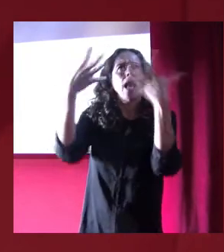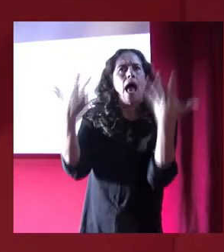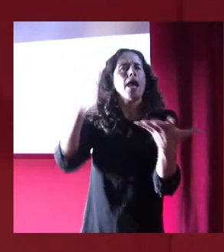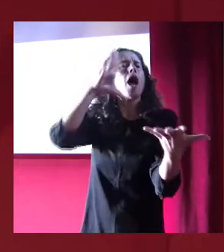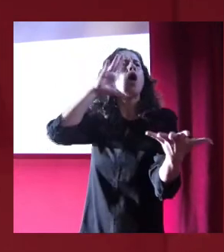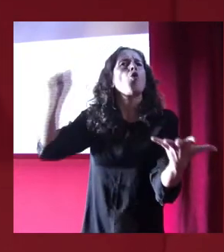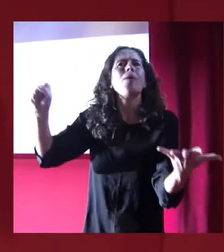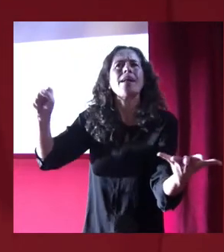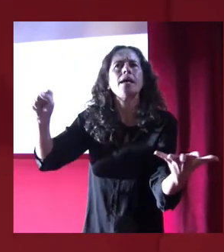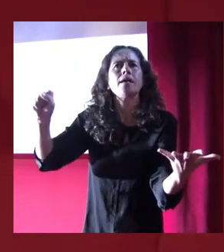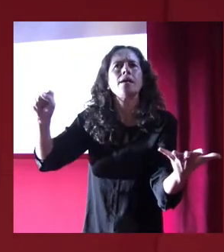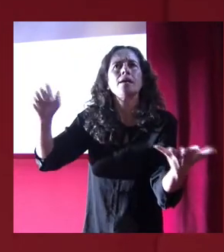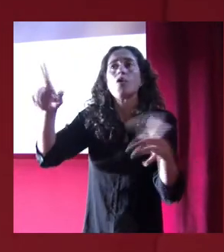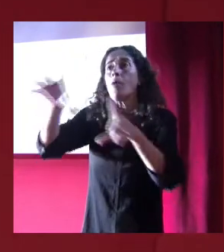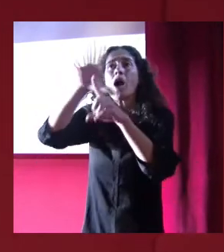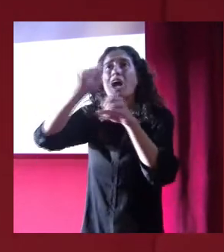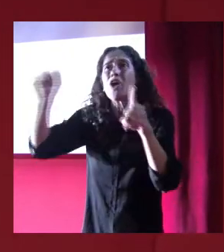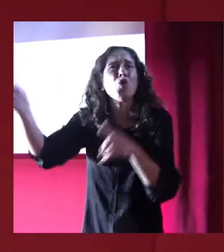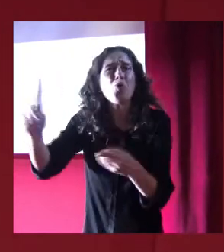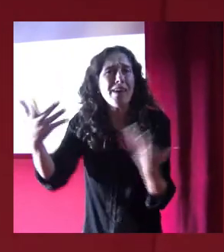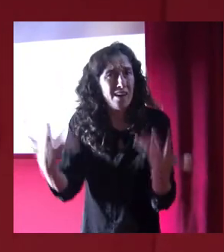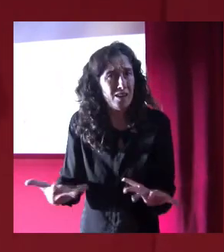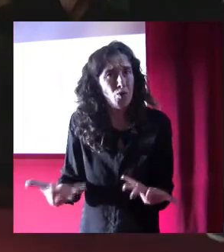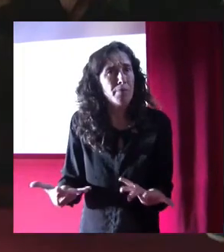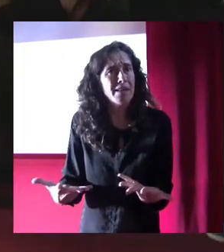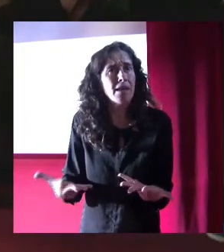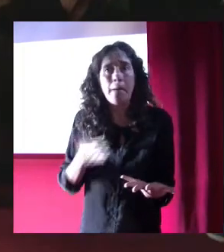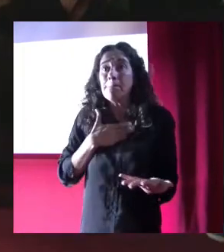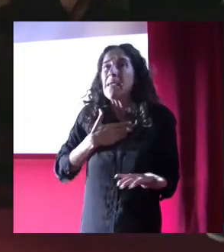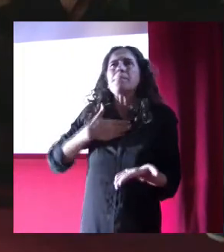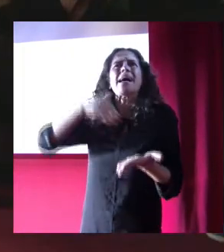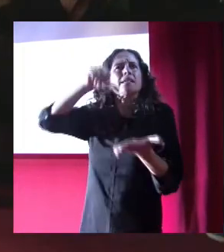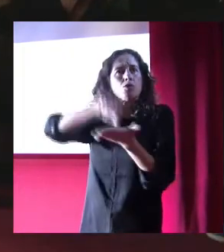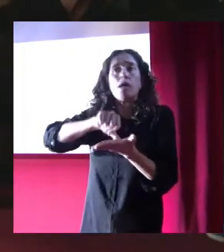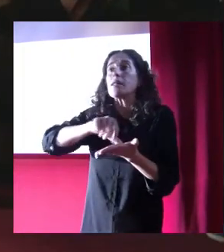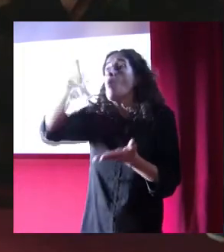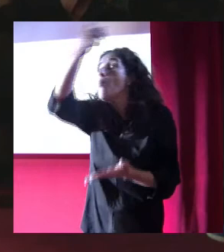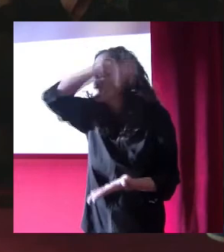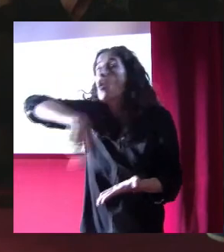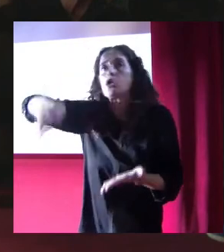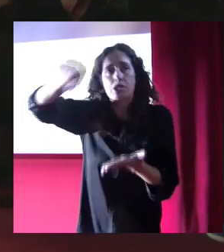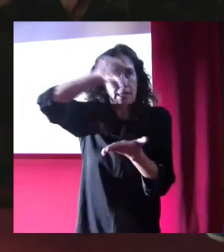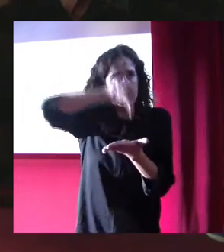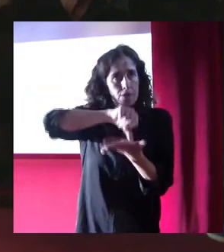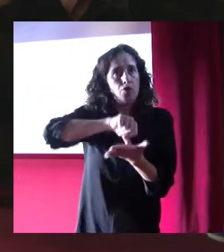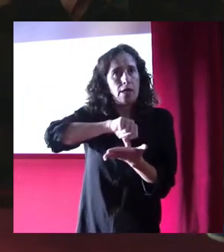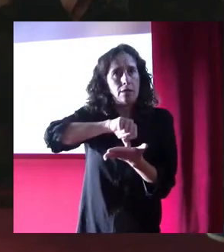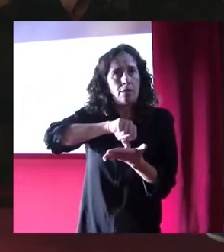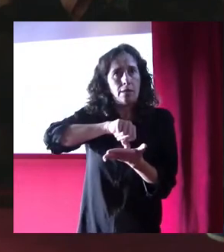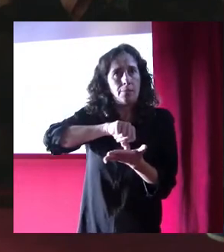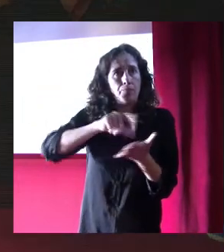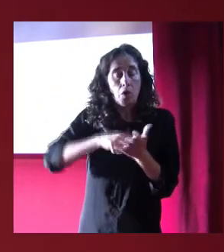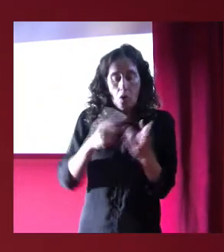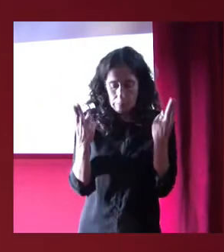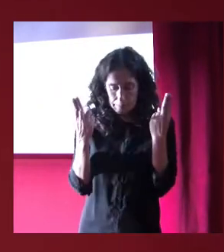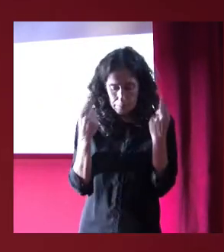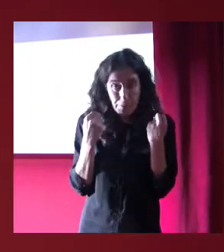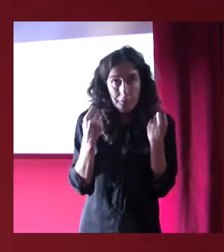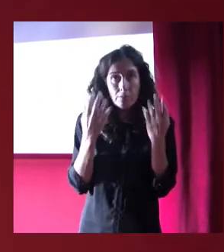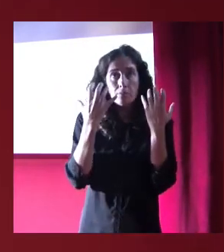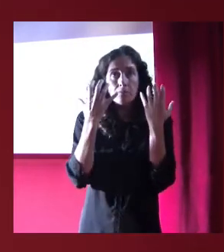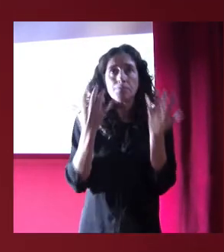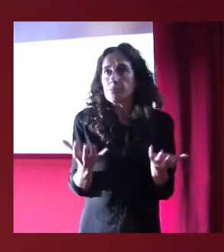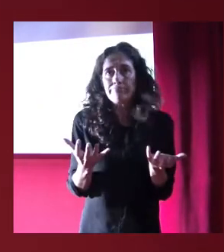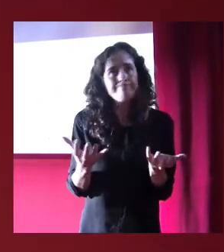dit, desgovernen la millor ciutat del món. La meva ciutat i la vostra ciutat. Jo no claudico, jo no em